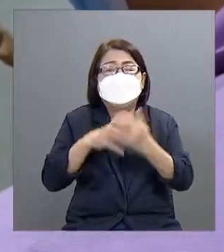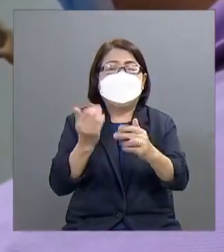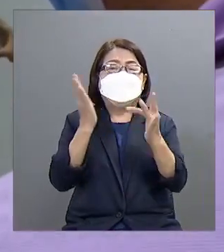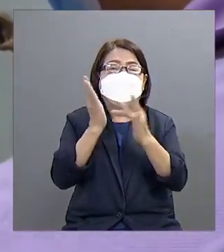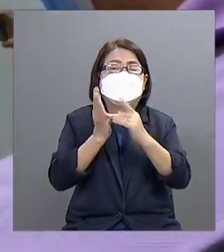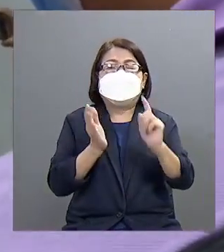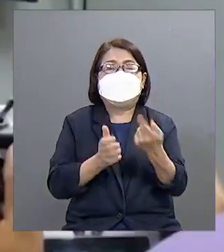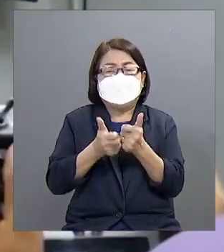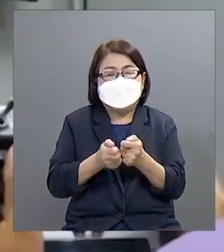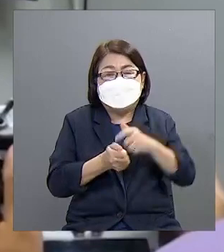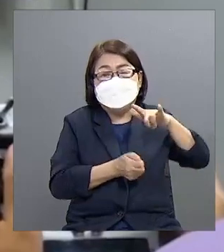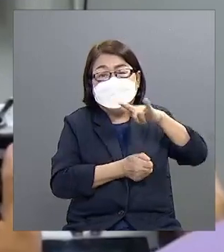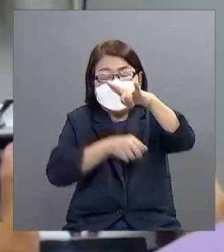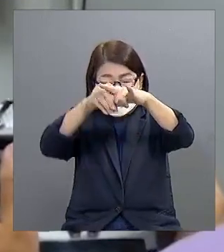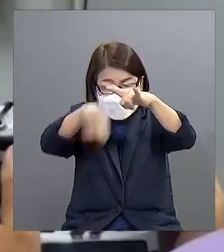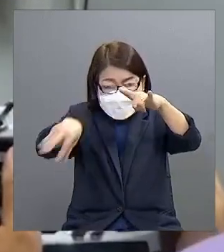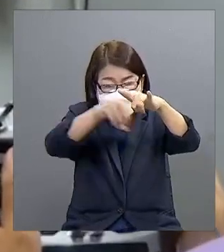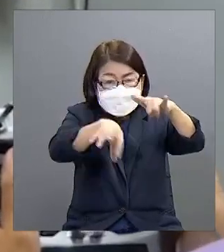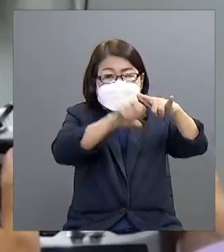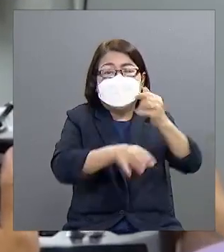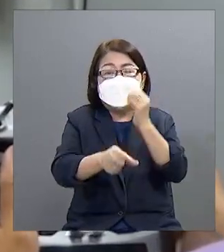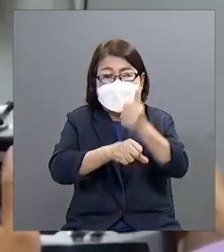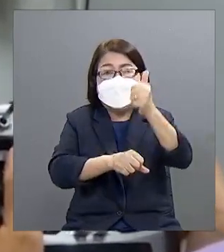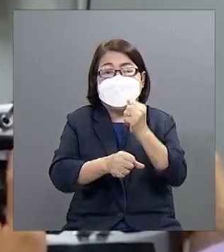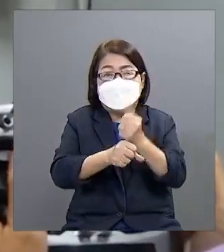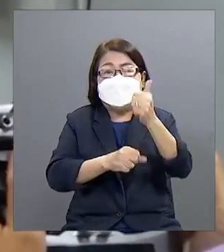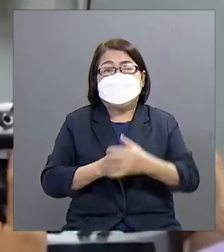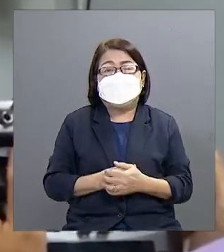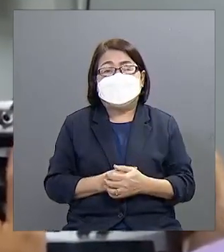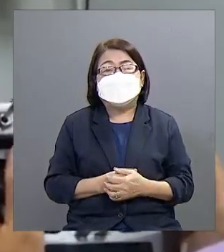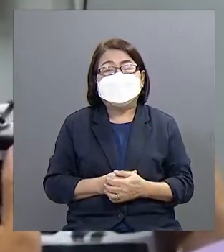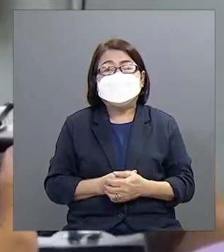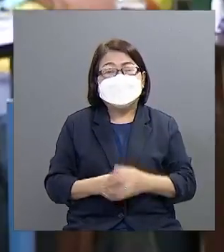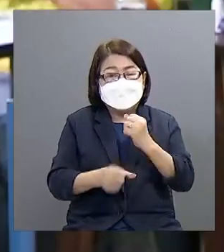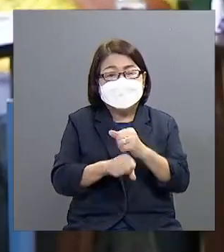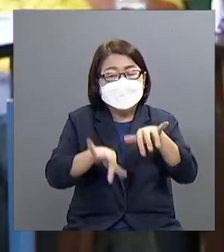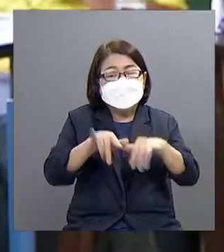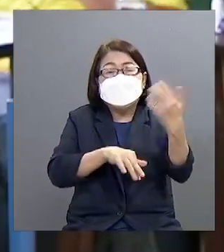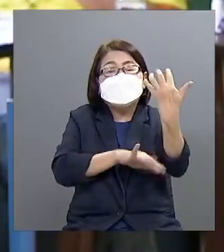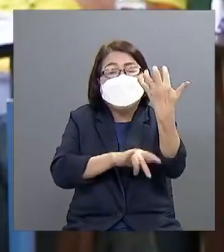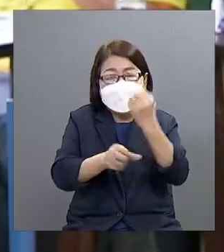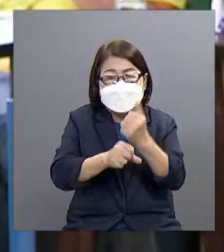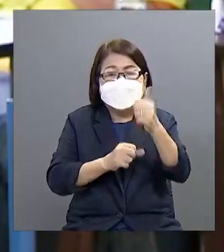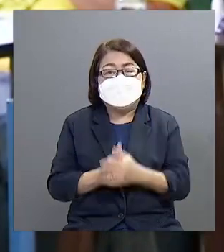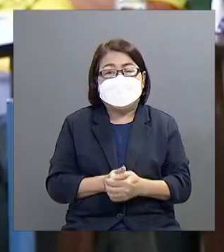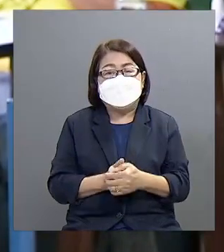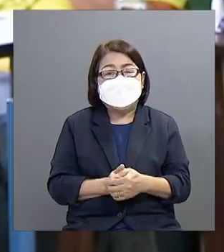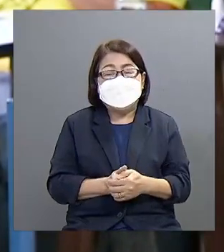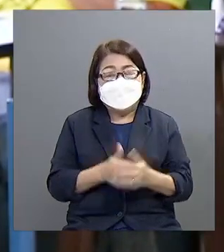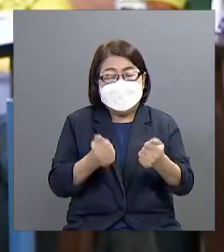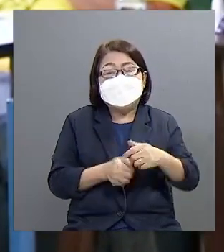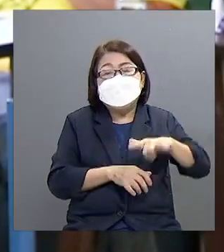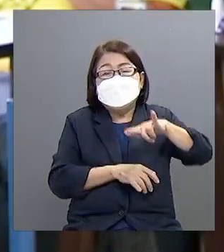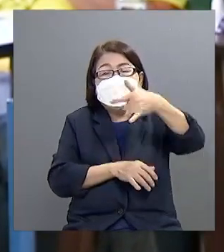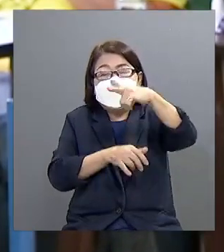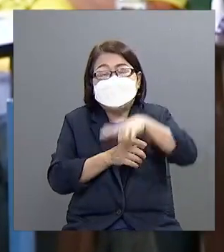การหนูน้อยเจ้าเวหาทำให้เด็กสามารถสร้างฮาร์ดแวร์และเขียนซอฟต์แวร์คุมปัจจุบันมีโดรนเกษตรที่สามารถใช้แทนคนไปพ่นย